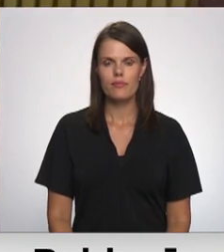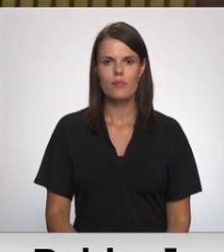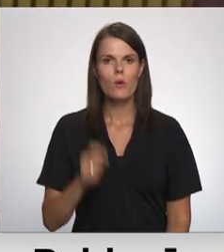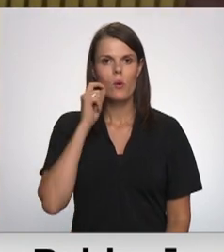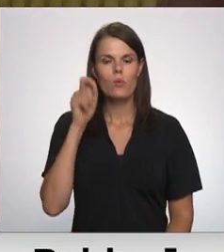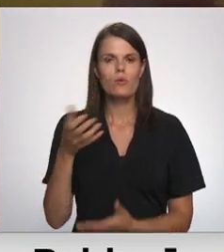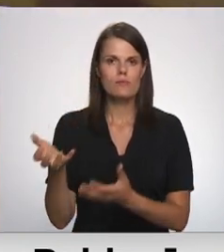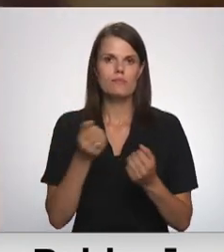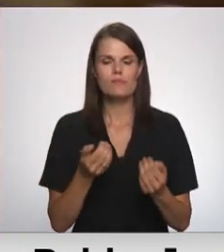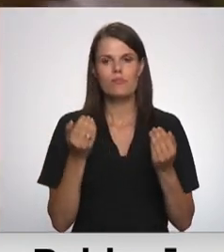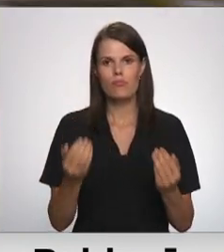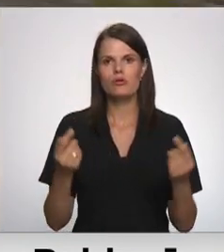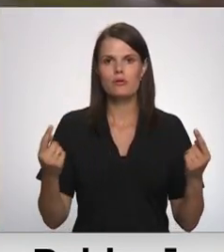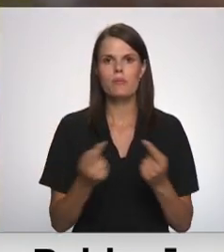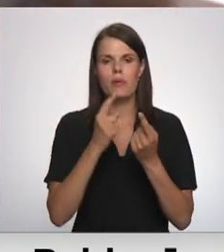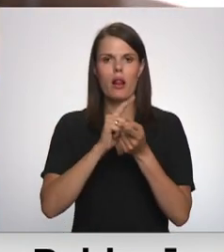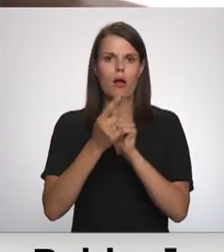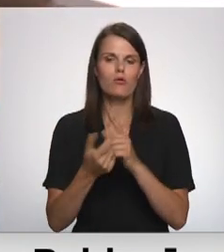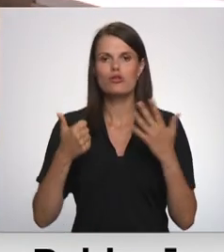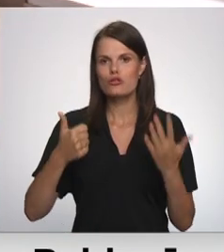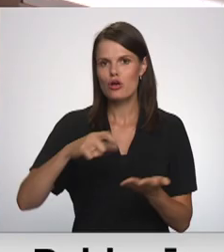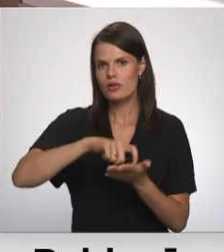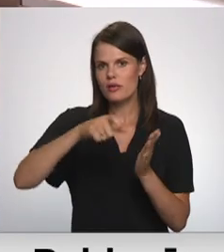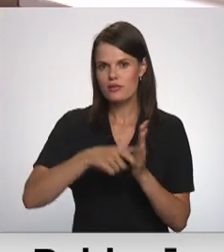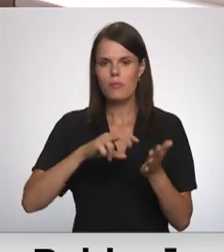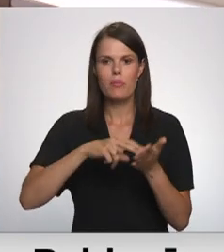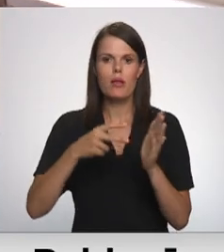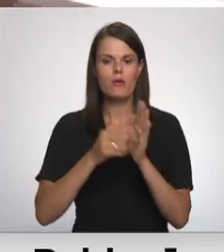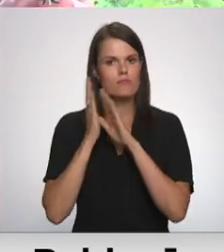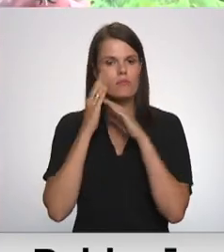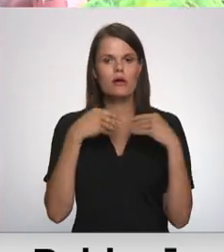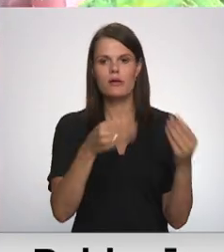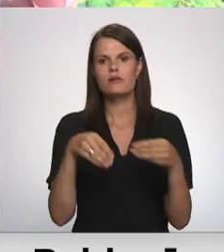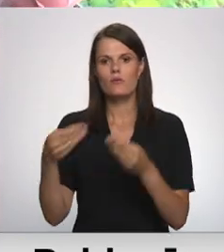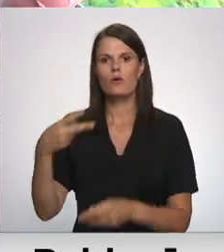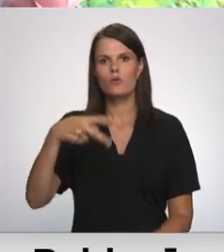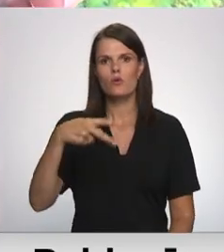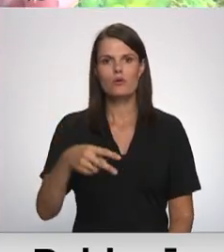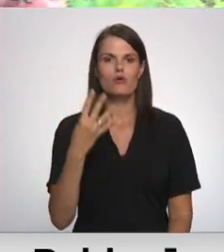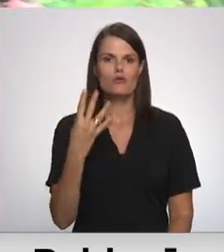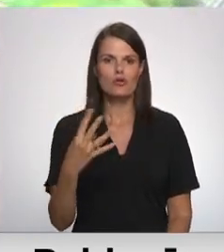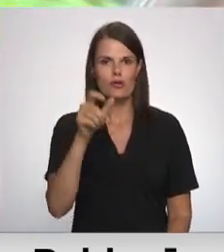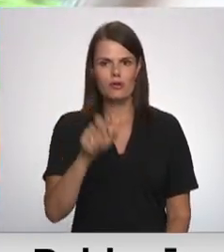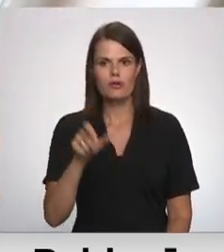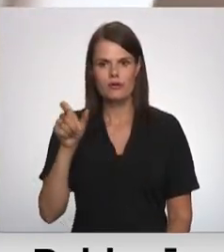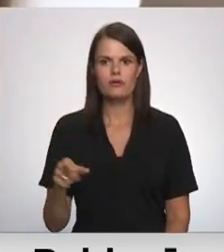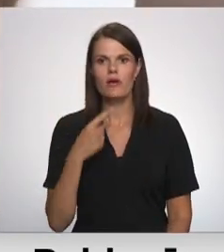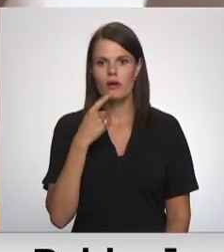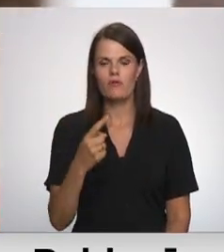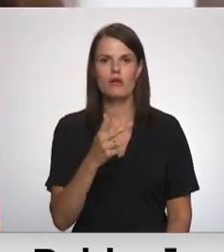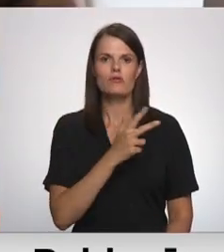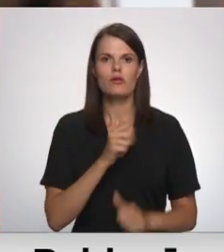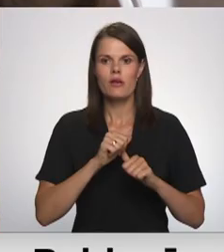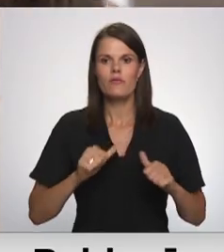Ukraiņu uzņemšanai pašais pielāgots 6 istabiņas, kurās paredzēts izmitināt 24 cilvēkus. Karetēvē skaidros